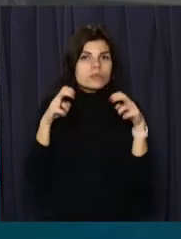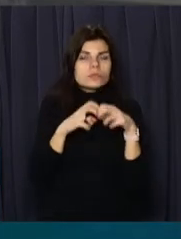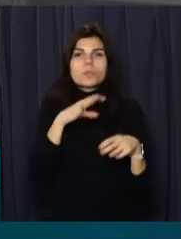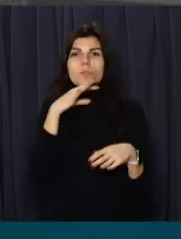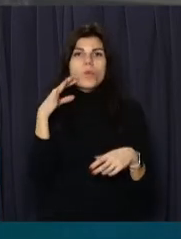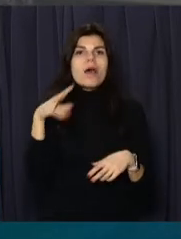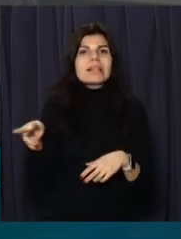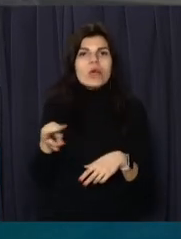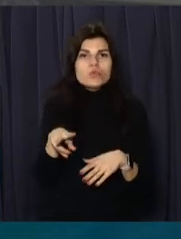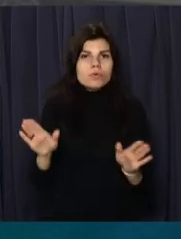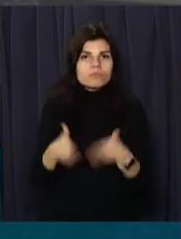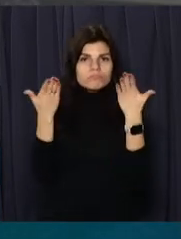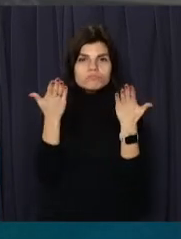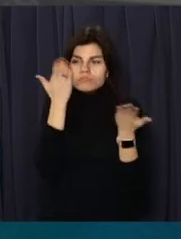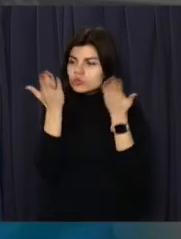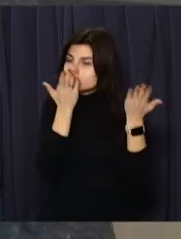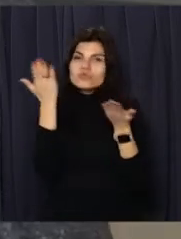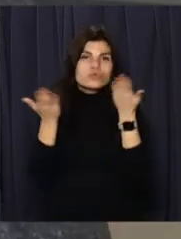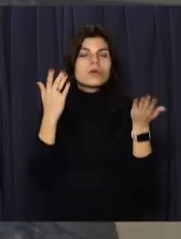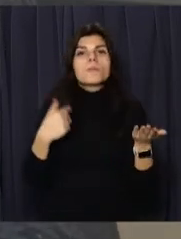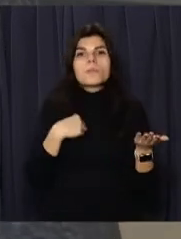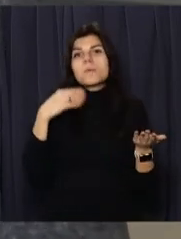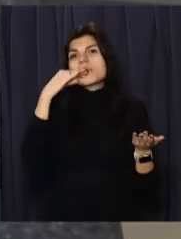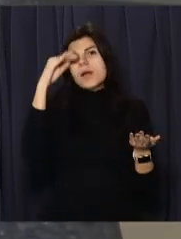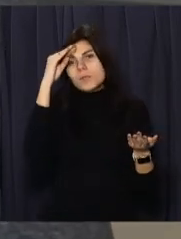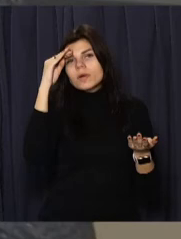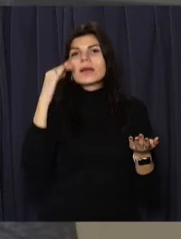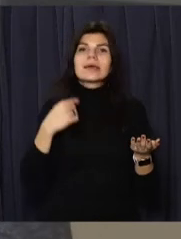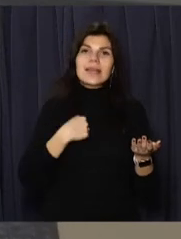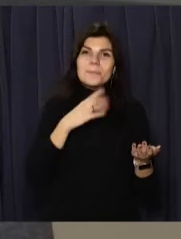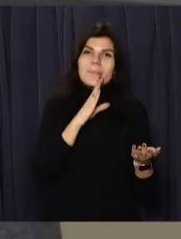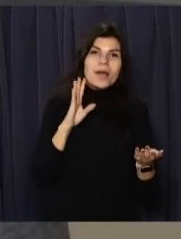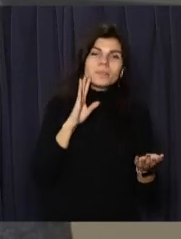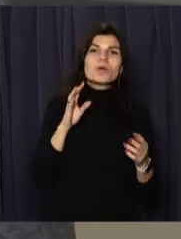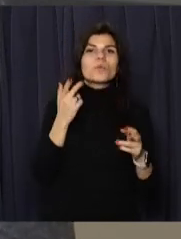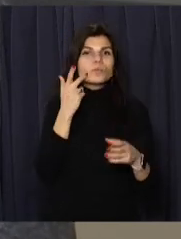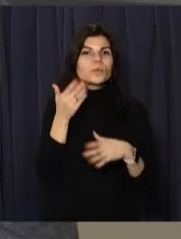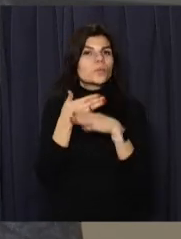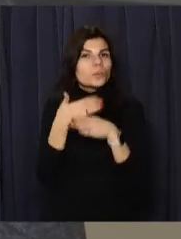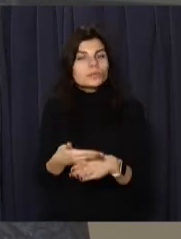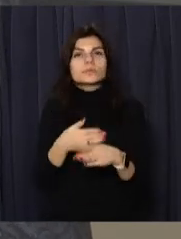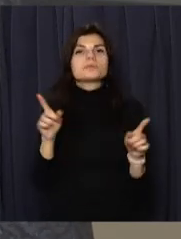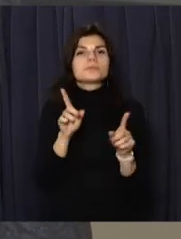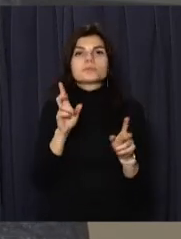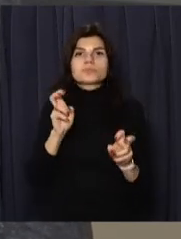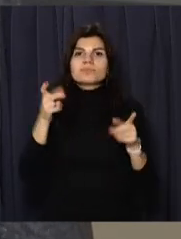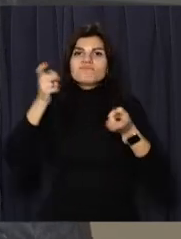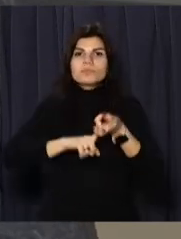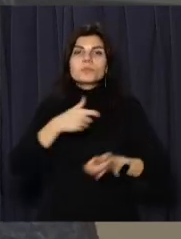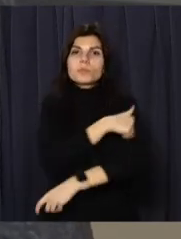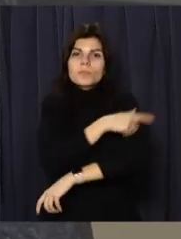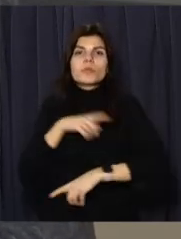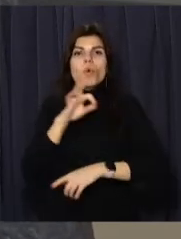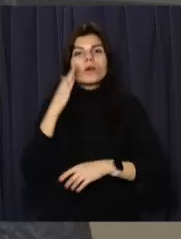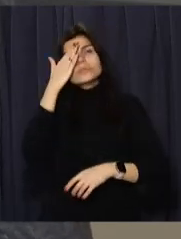підняв літератури. А ми зі сторони папи, я допомагали то, що стосується медицини, які фази